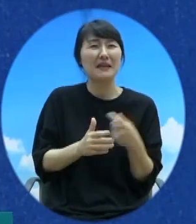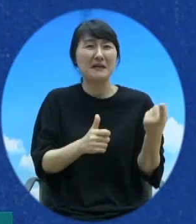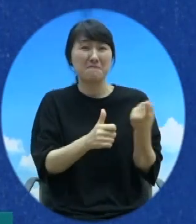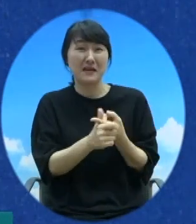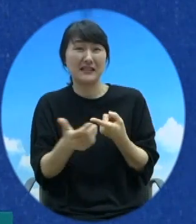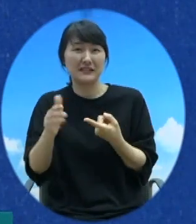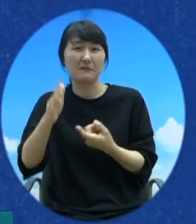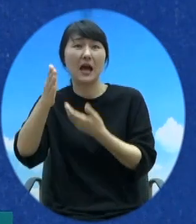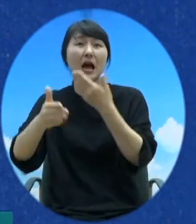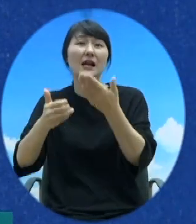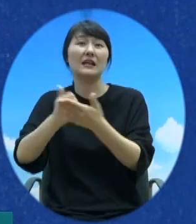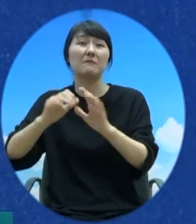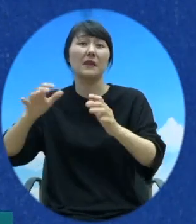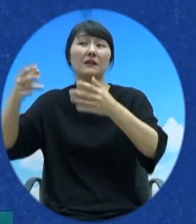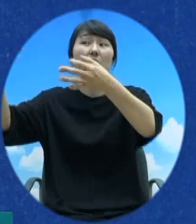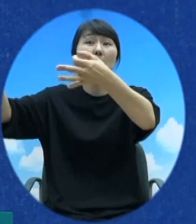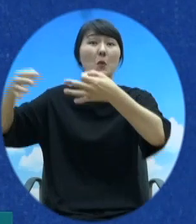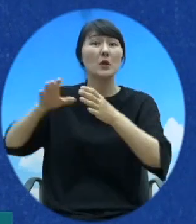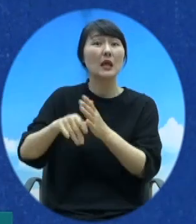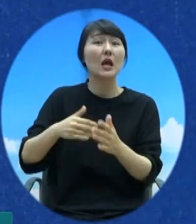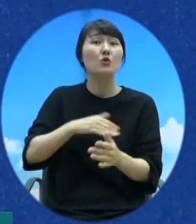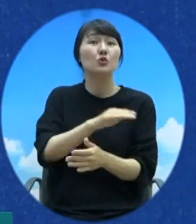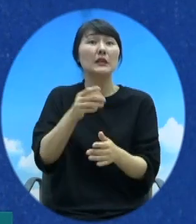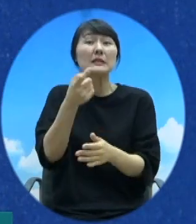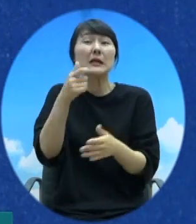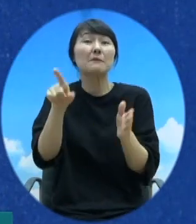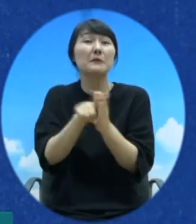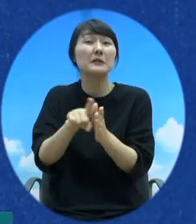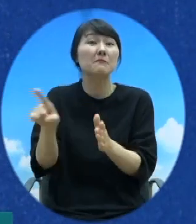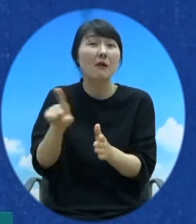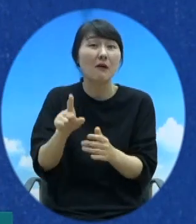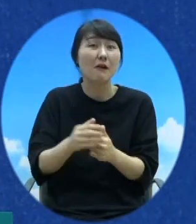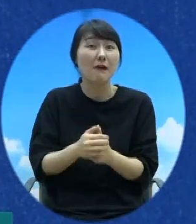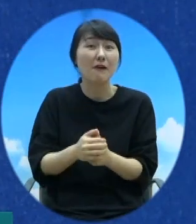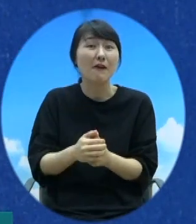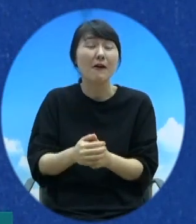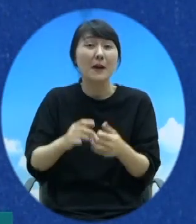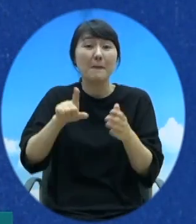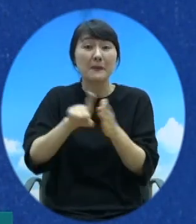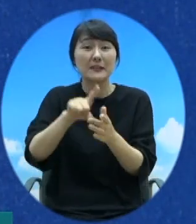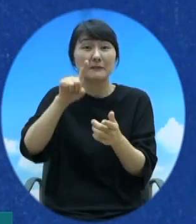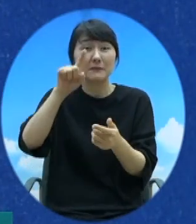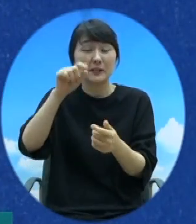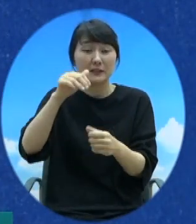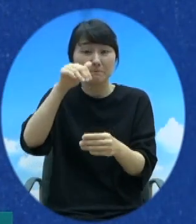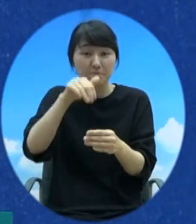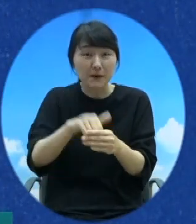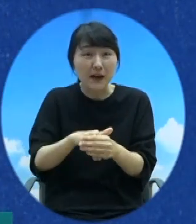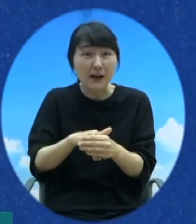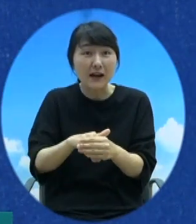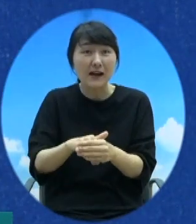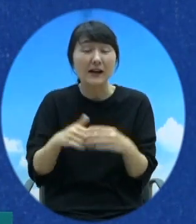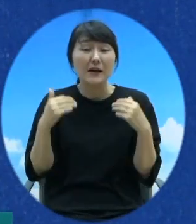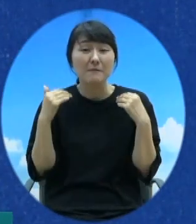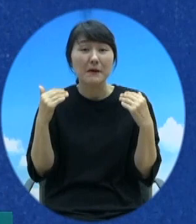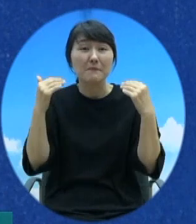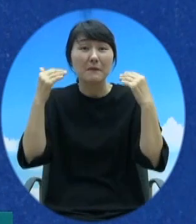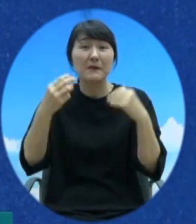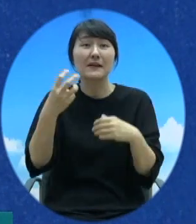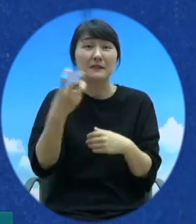하나님 나라에서는 그 믿음은 반드시 자라 30배도